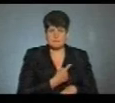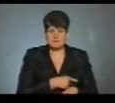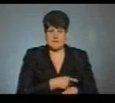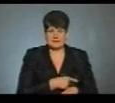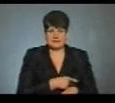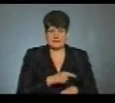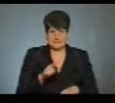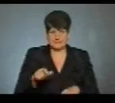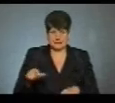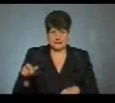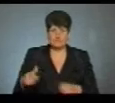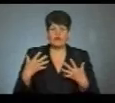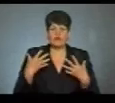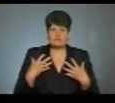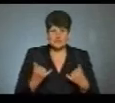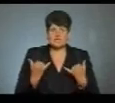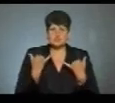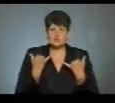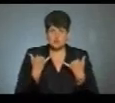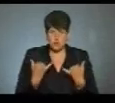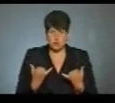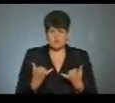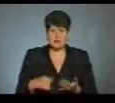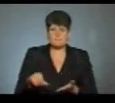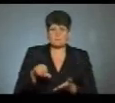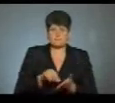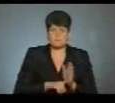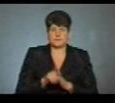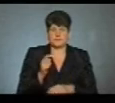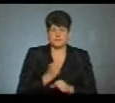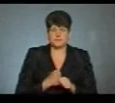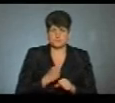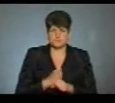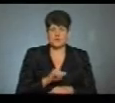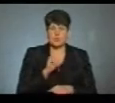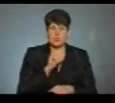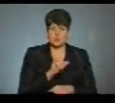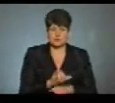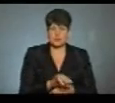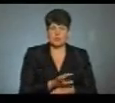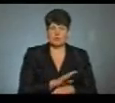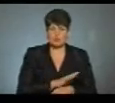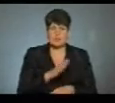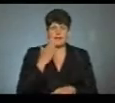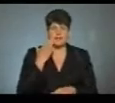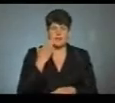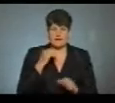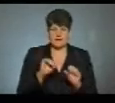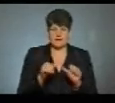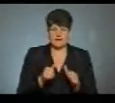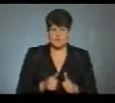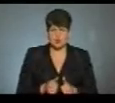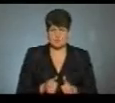медиків вже сьогодні приступили до роботи. У них була легка форма